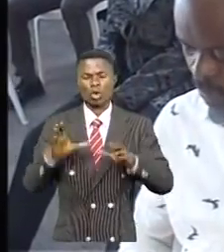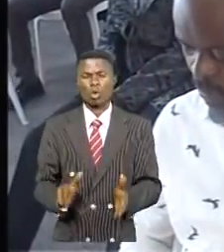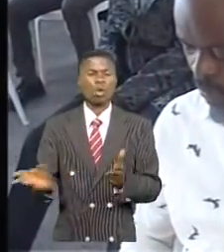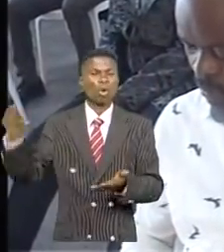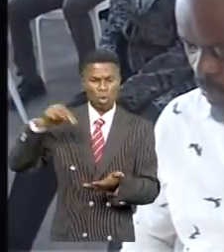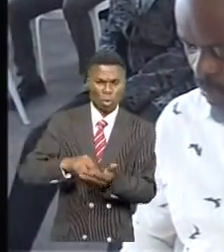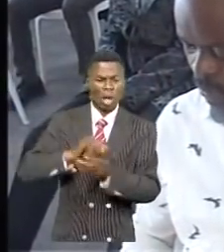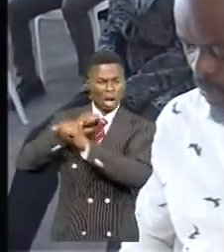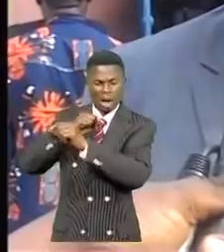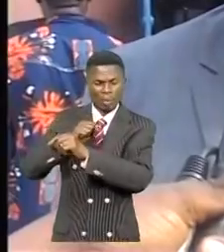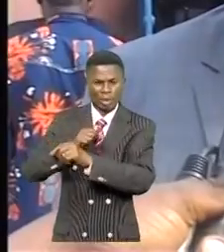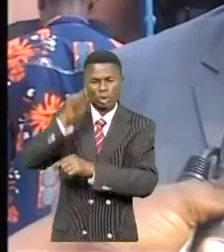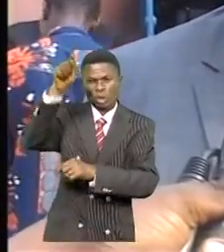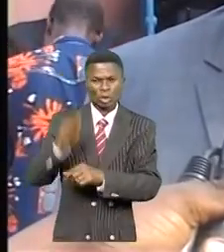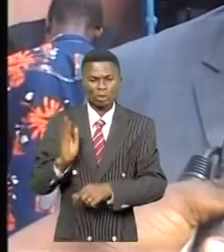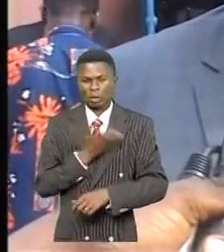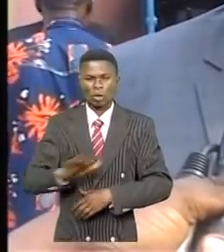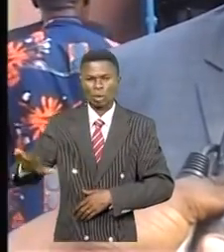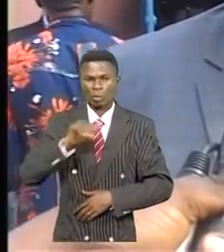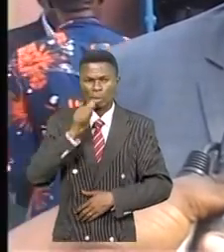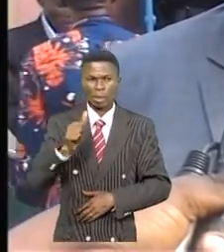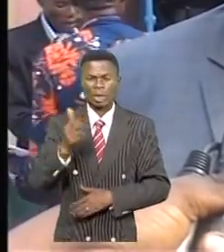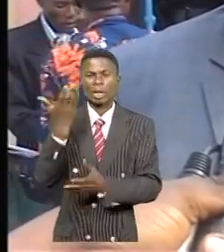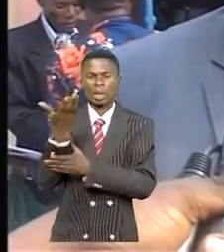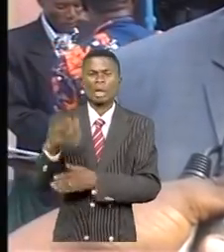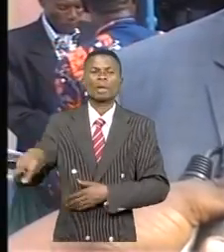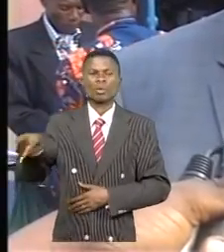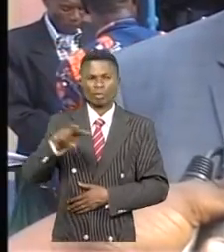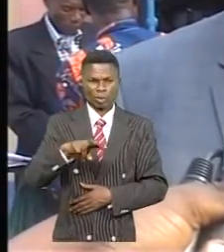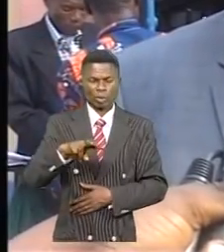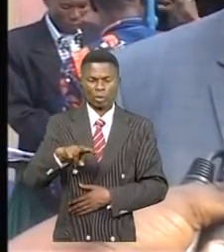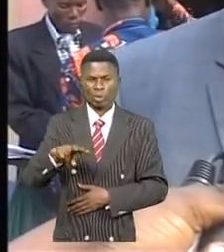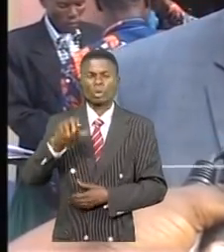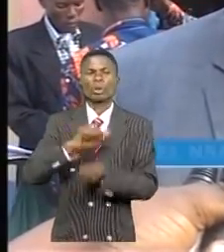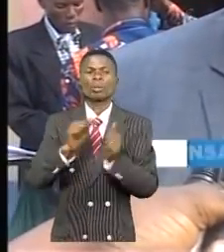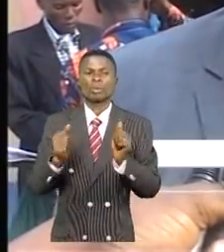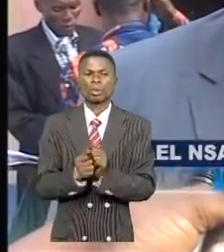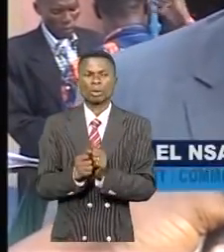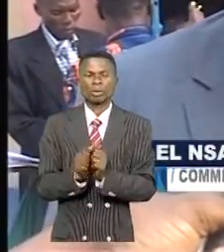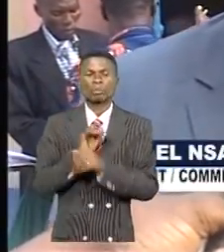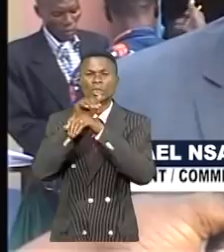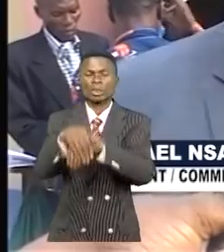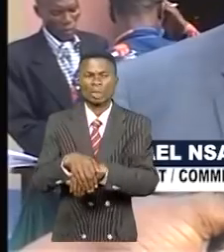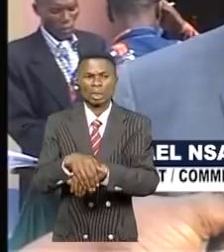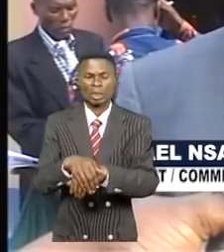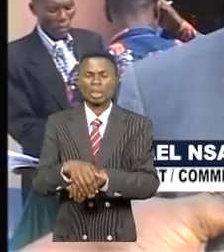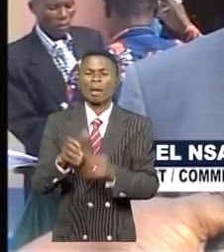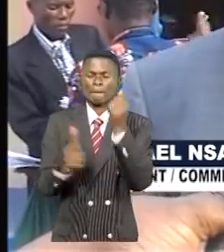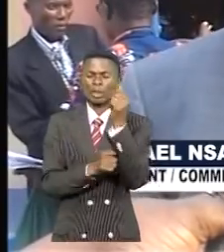pour empêcher cela. Chaque fois, ils nous interpellent sur l'engagement de l'intellectuel